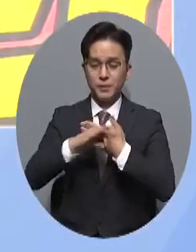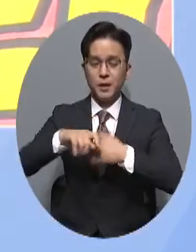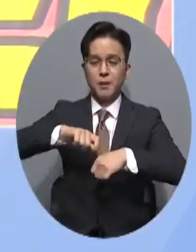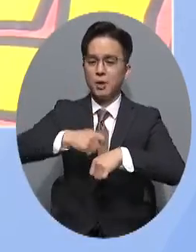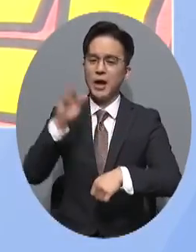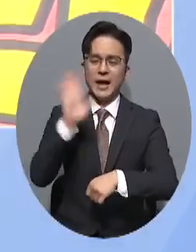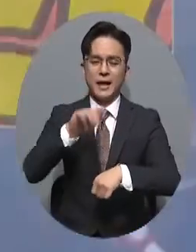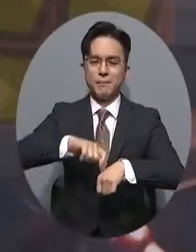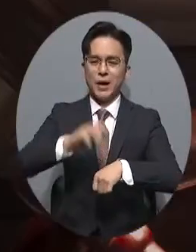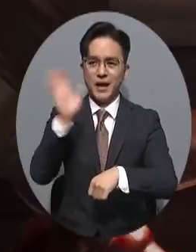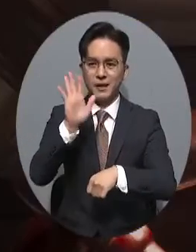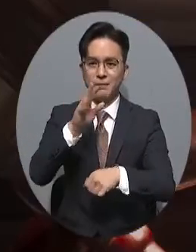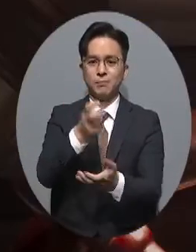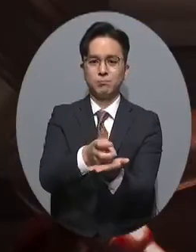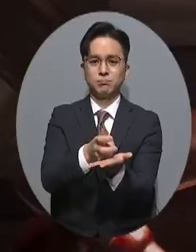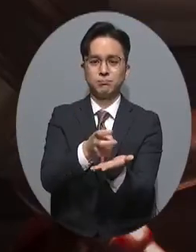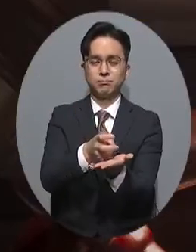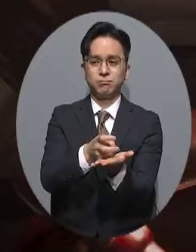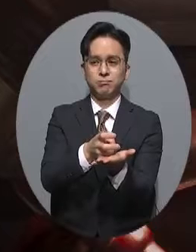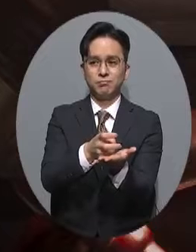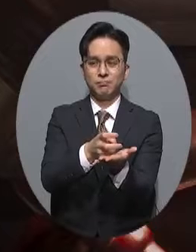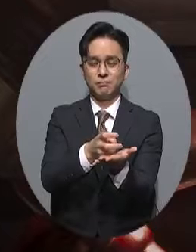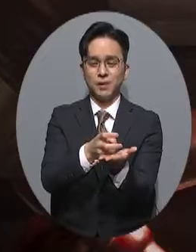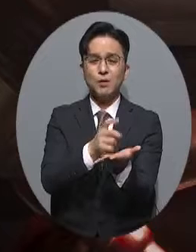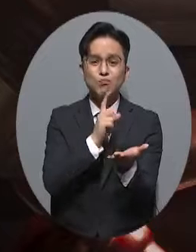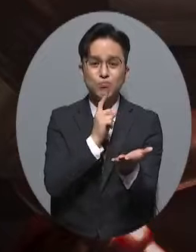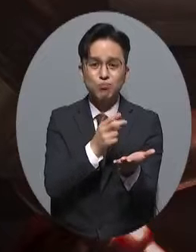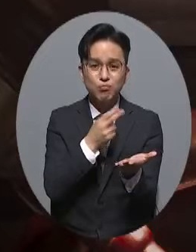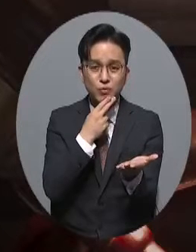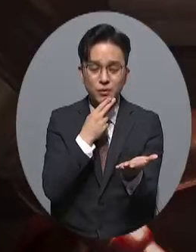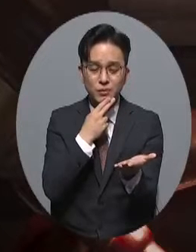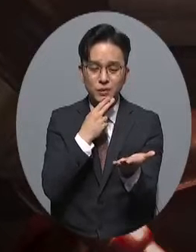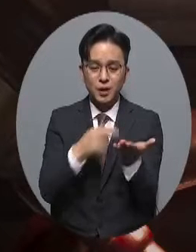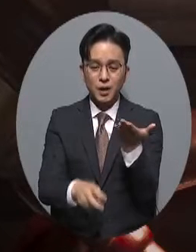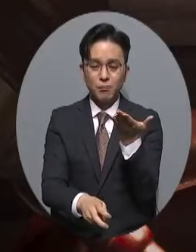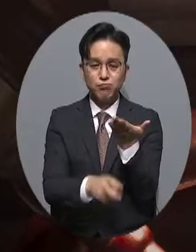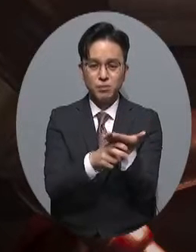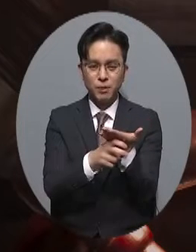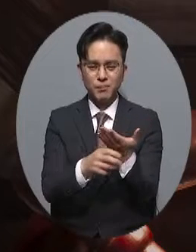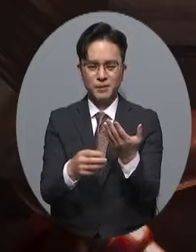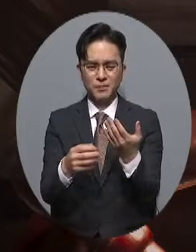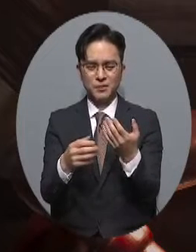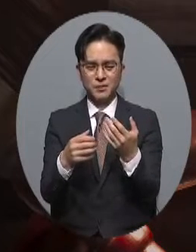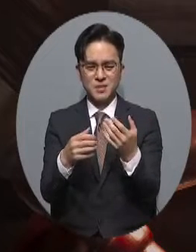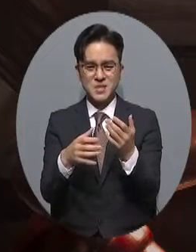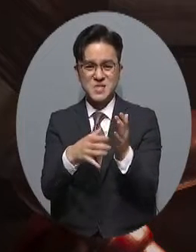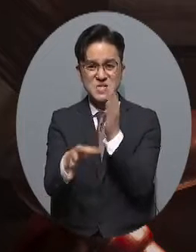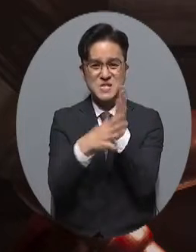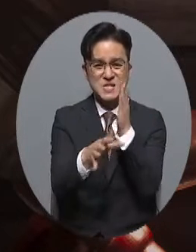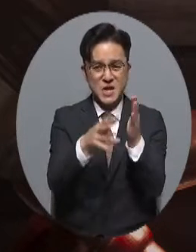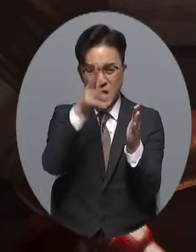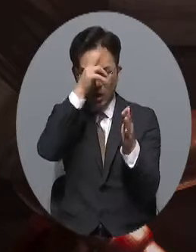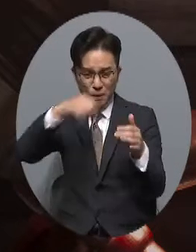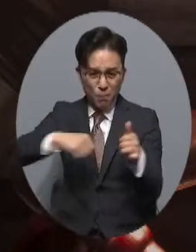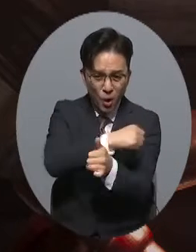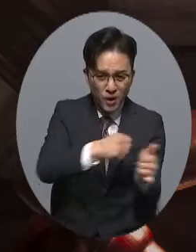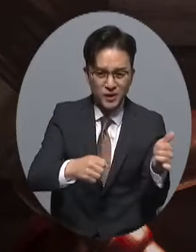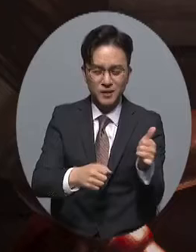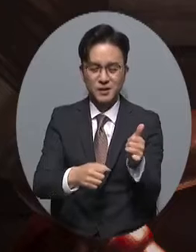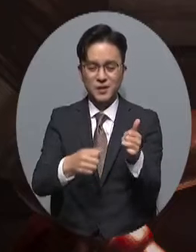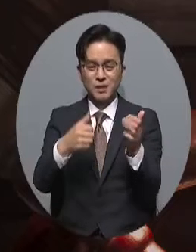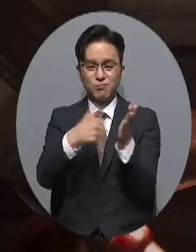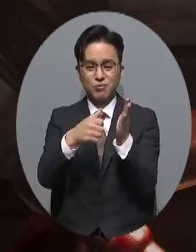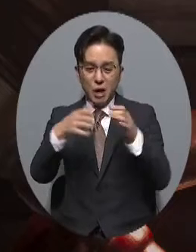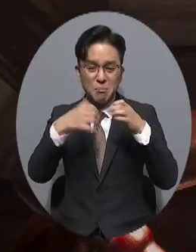경우에도 폭력이나 파괴 행위에 대한 것은 정당 행위로 면책되지 않는다 이렇게 되어 있는데요 이자를 같은 경우에는 말씀드렸듯이